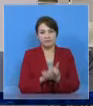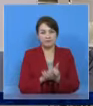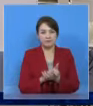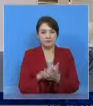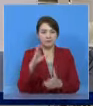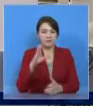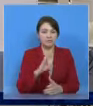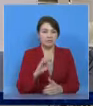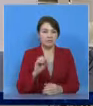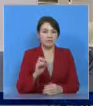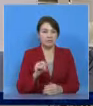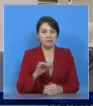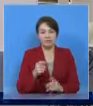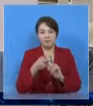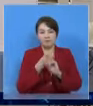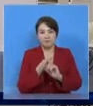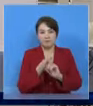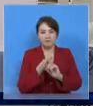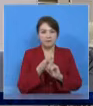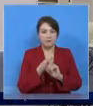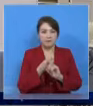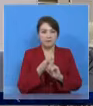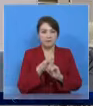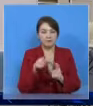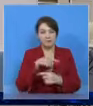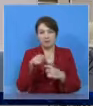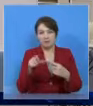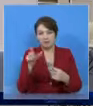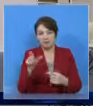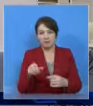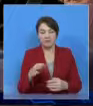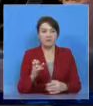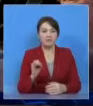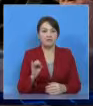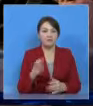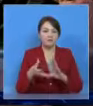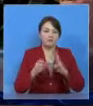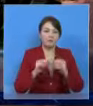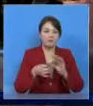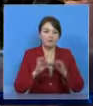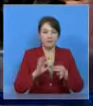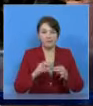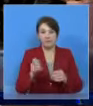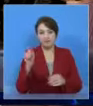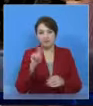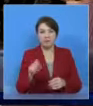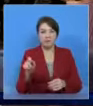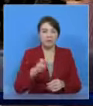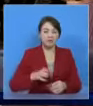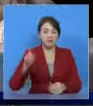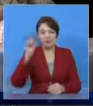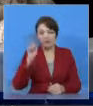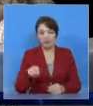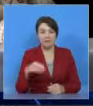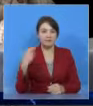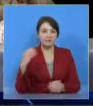и налаживание связей с местным представителей бизнеса в общей сложности в регион прибыли 15 итальянских